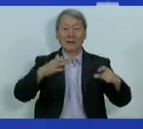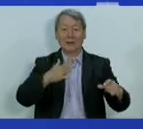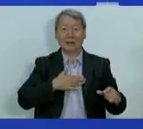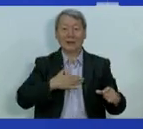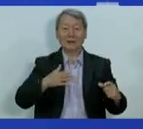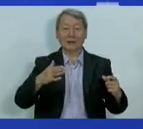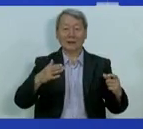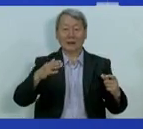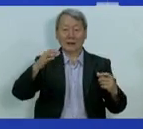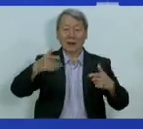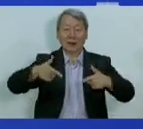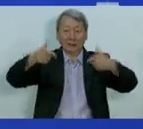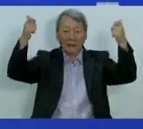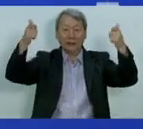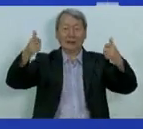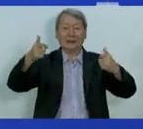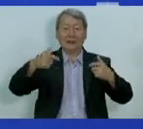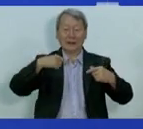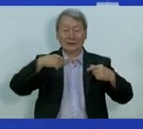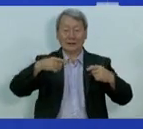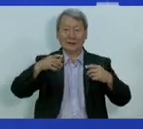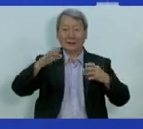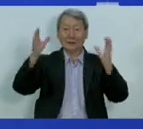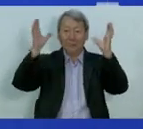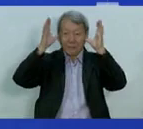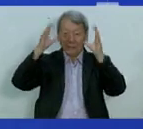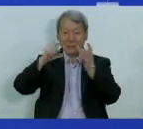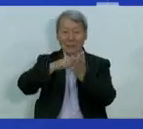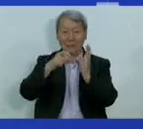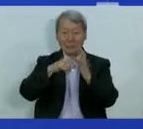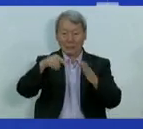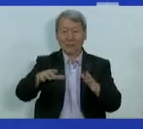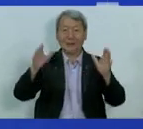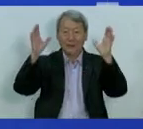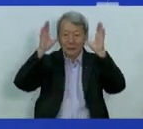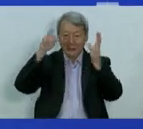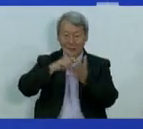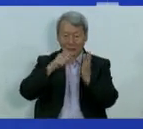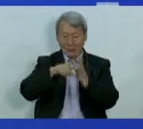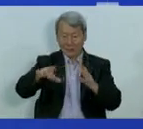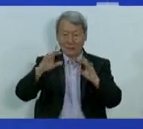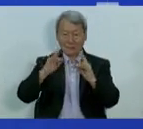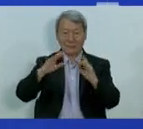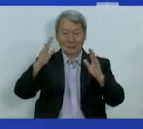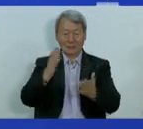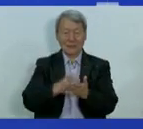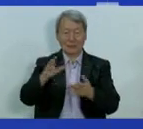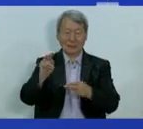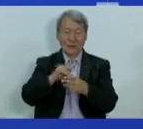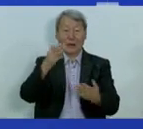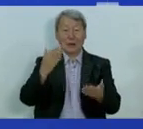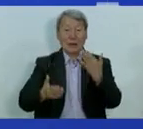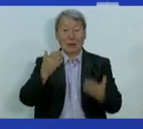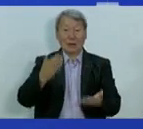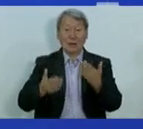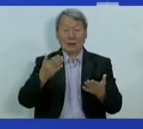наших отелей, на базе мечетей и медресе. И поэтому, конечно же,